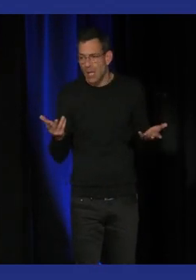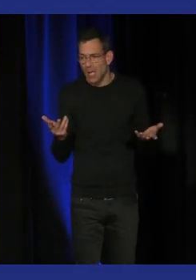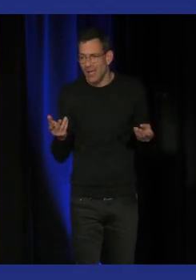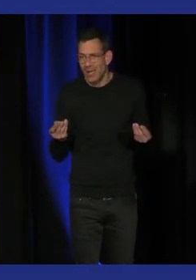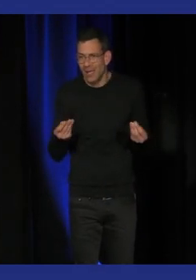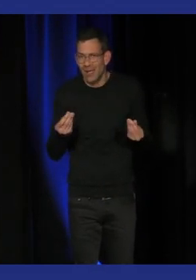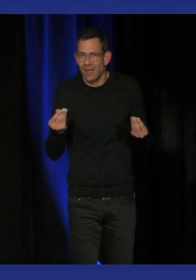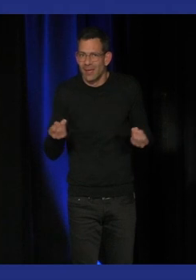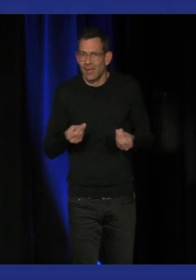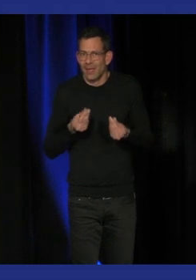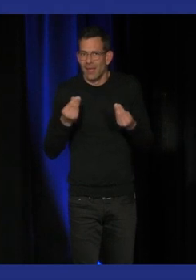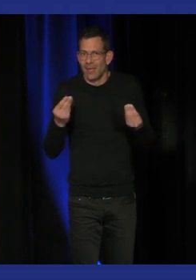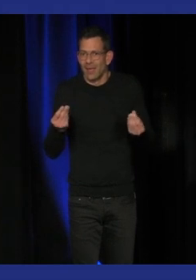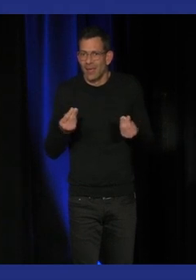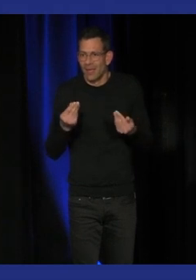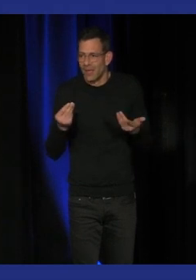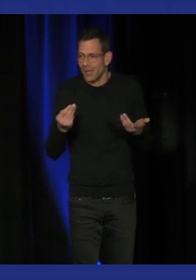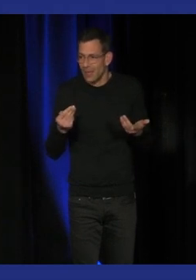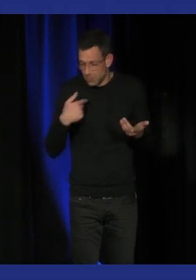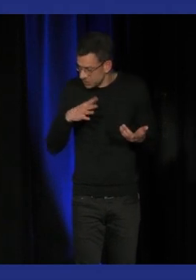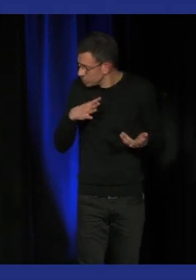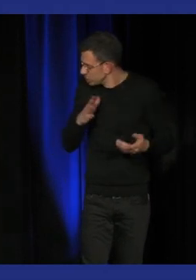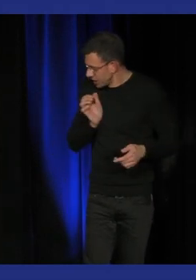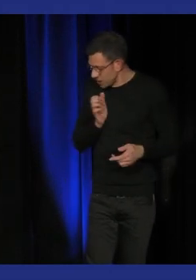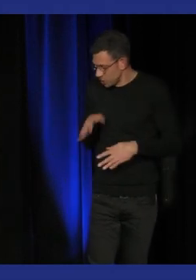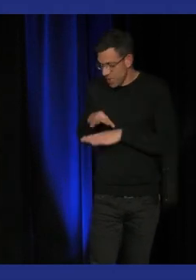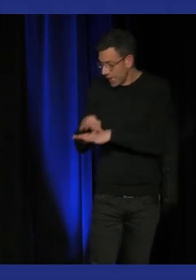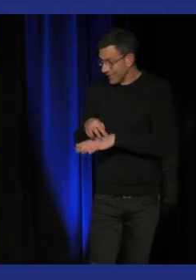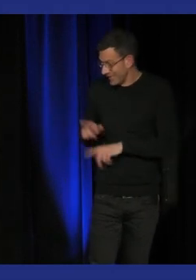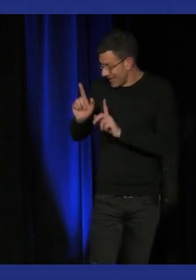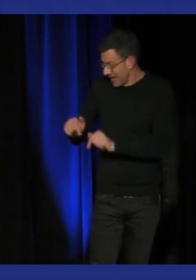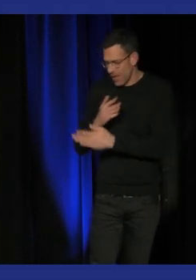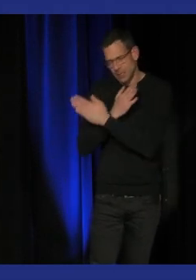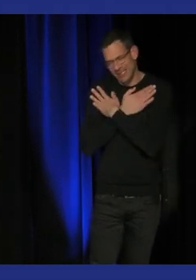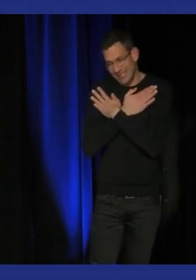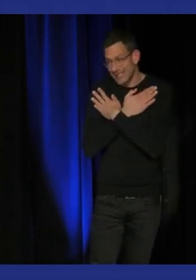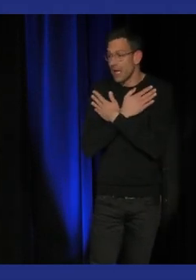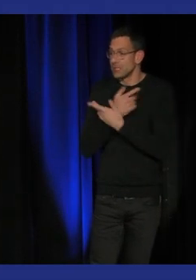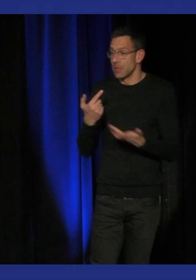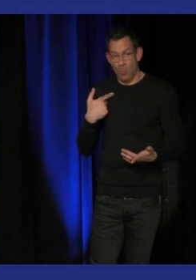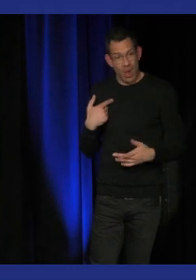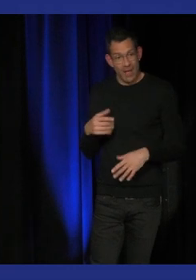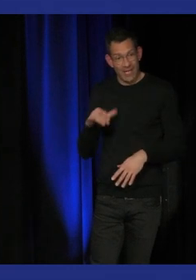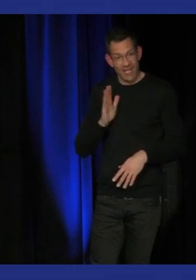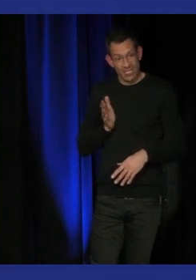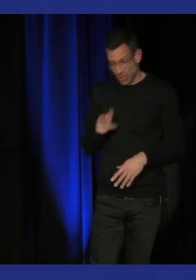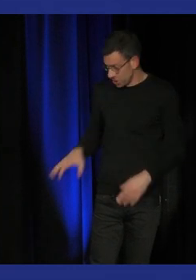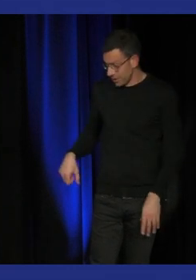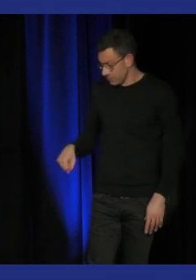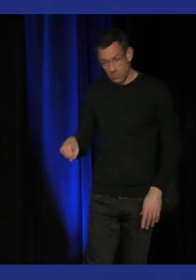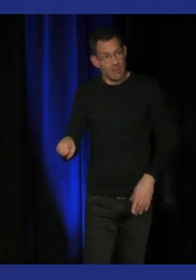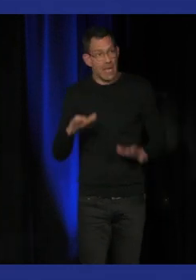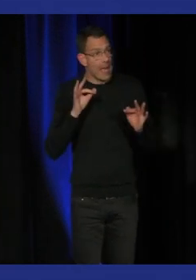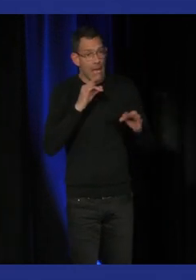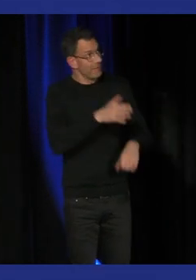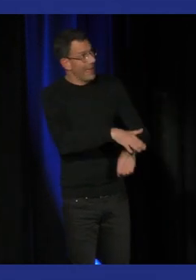enfin voilà, est-ce que aussi, moi maintenant j'ai ma chienne guide hein, qui est là, qui est très sage, comme vous pourrez le remarquer. Depuis que je suis avec ma chienne, plus personne ne me propose d'aide par rapport à la